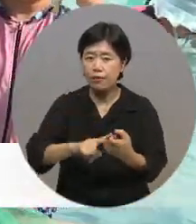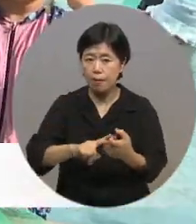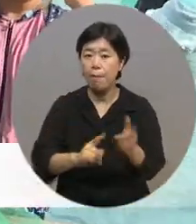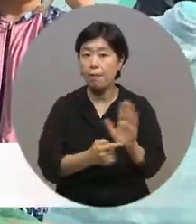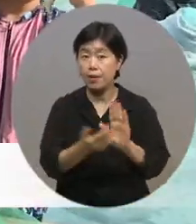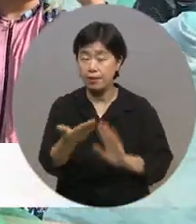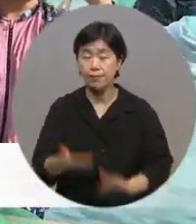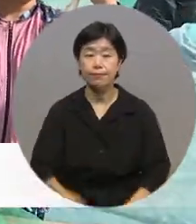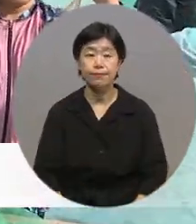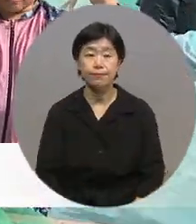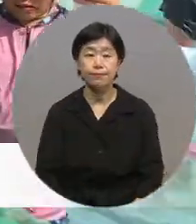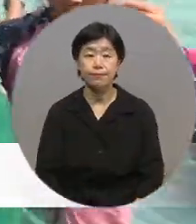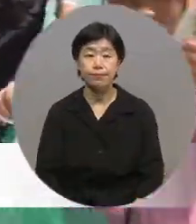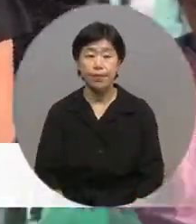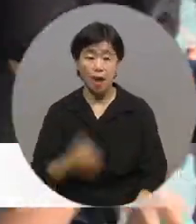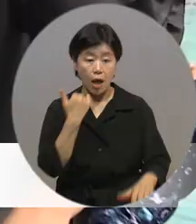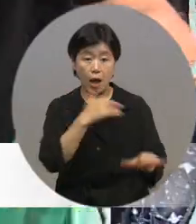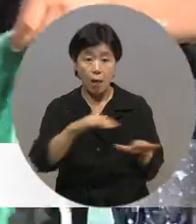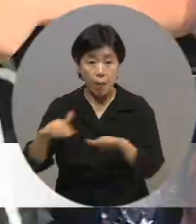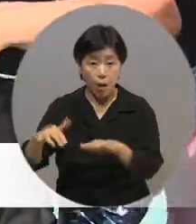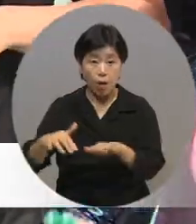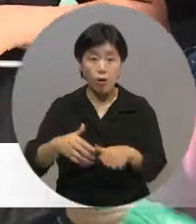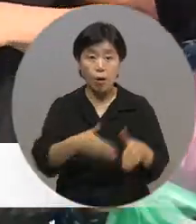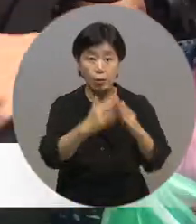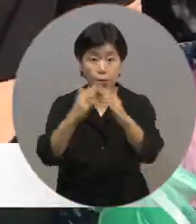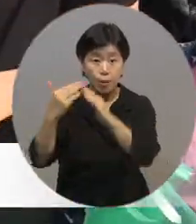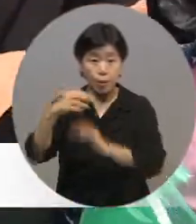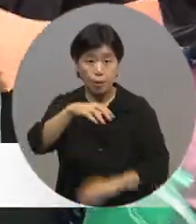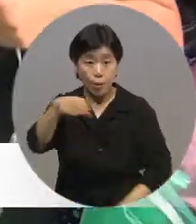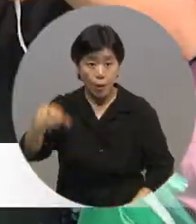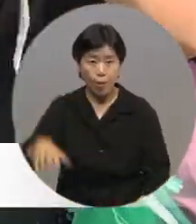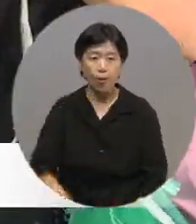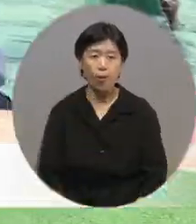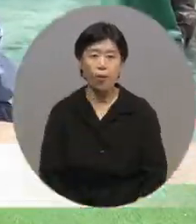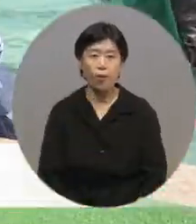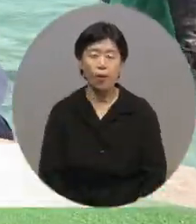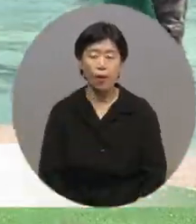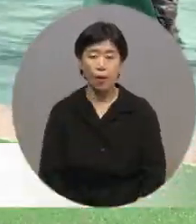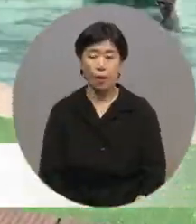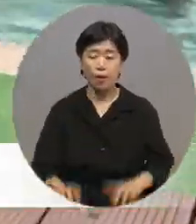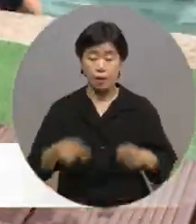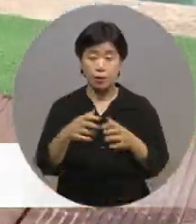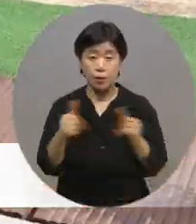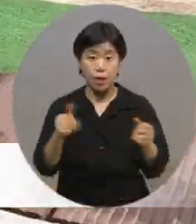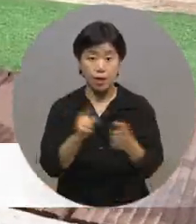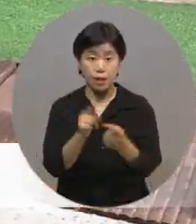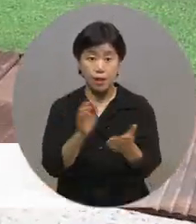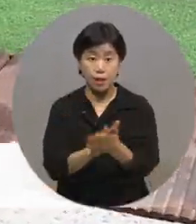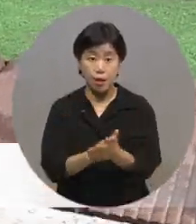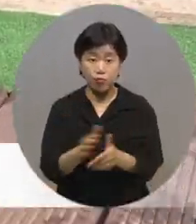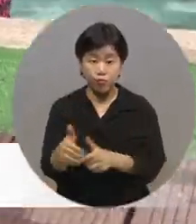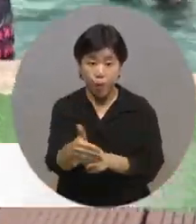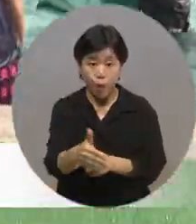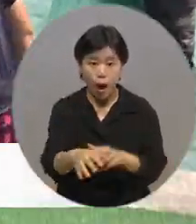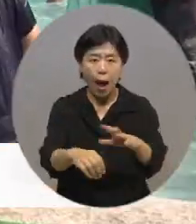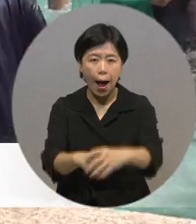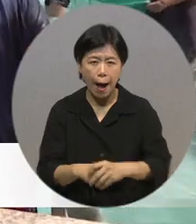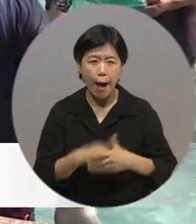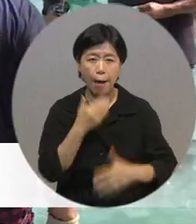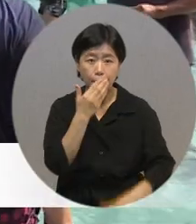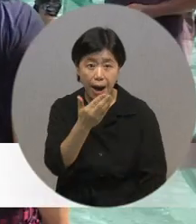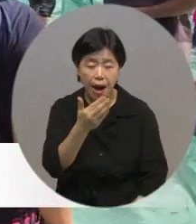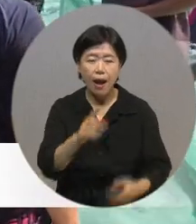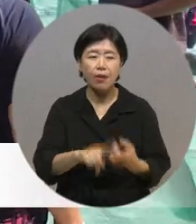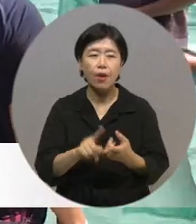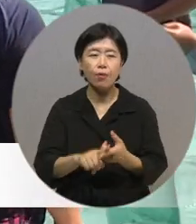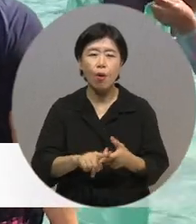밝혔습니다. 해변에 설치된 개매기장에서 참가자들이 직접 손으로 전어를 잡고 바로 구워 먹을 수